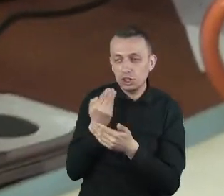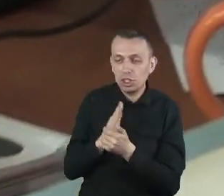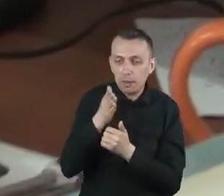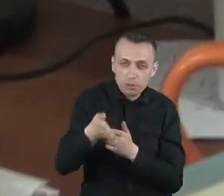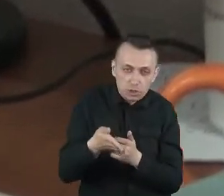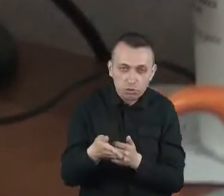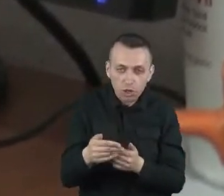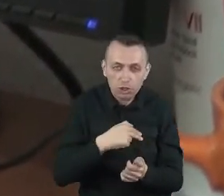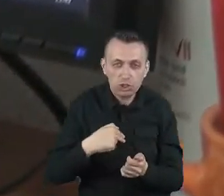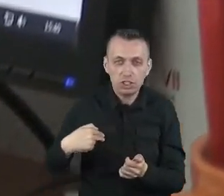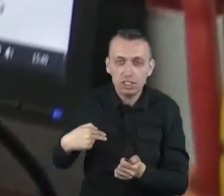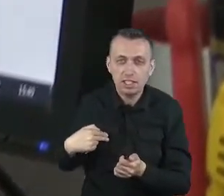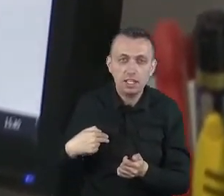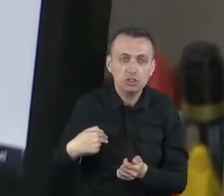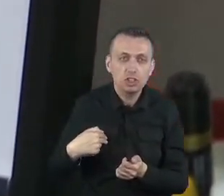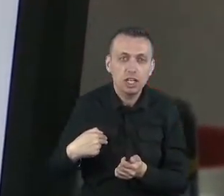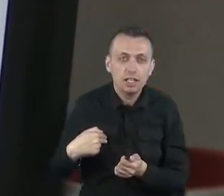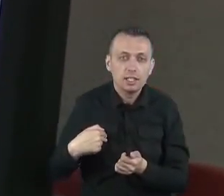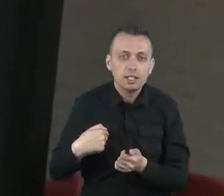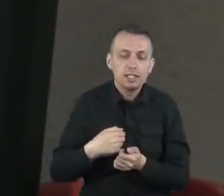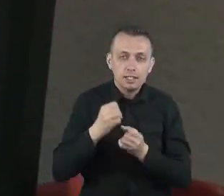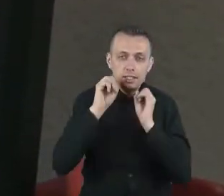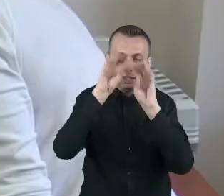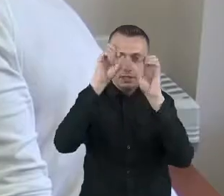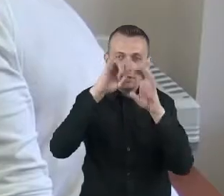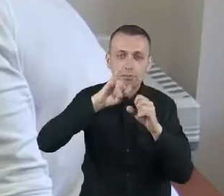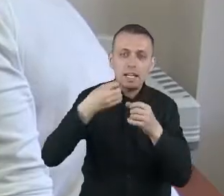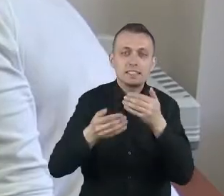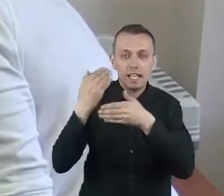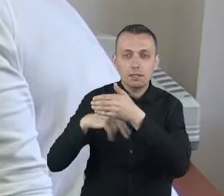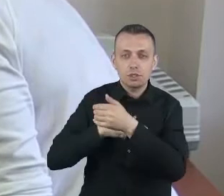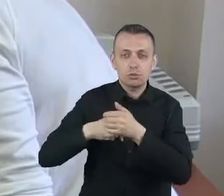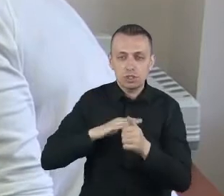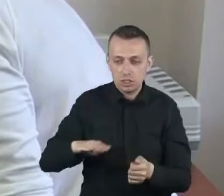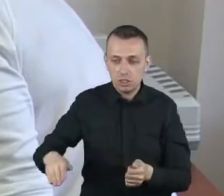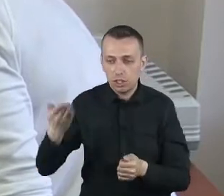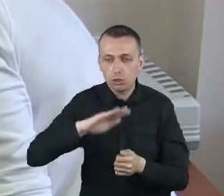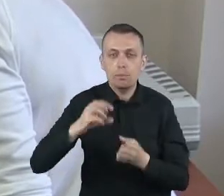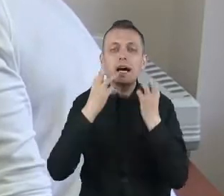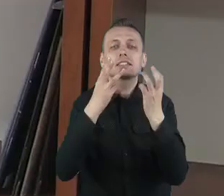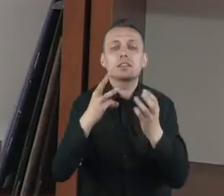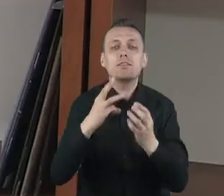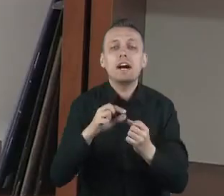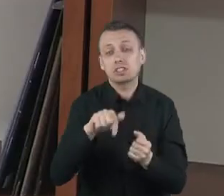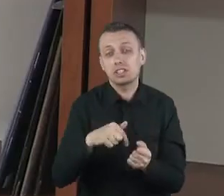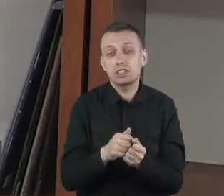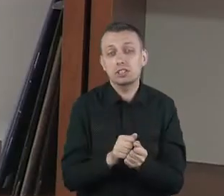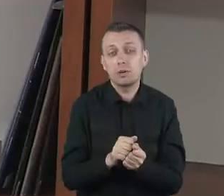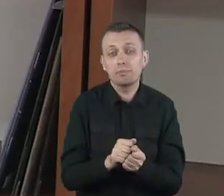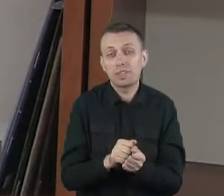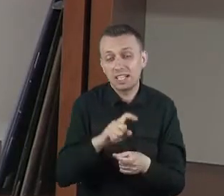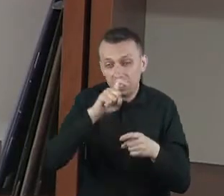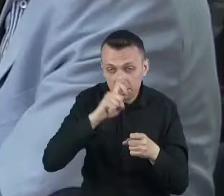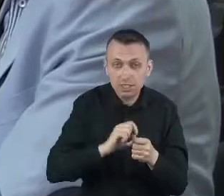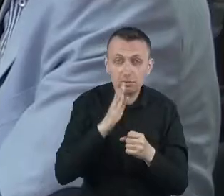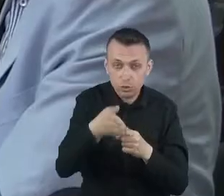nie ma przyszłości i ta nasza tożsamość narodowa jest bardzo ważna, no to nie będzie dobrze, tak? To nie wróży nic dobrego